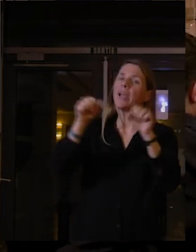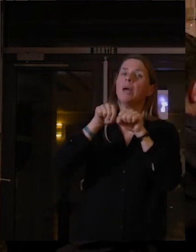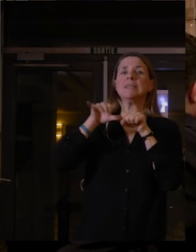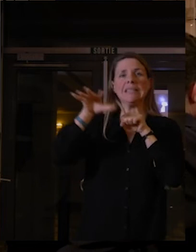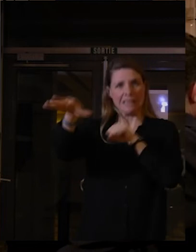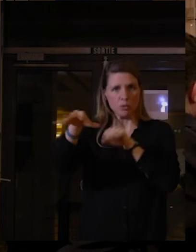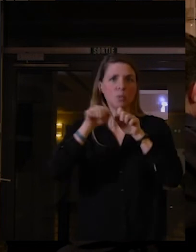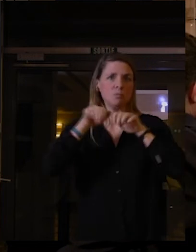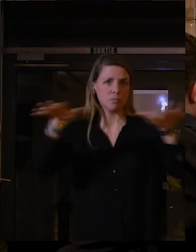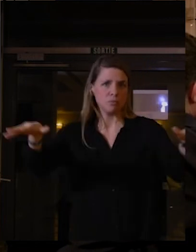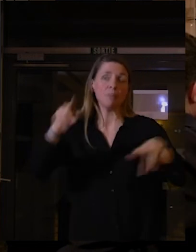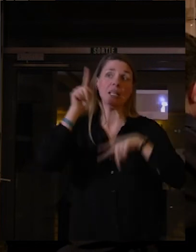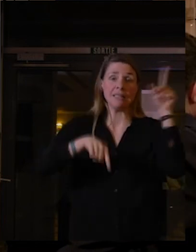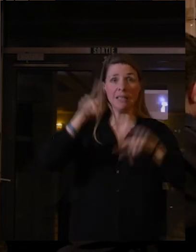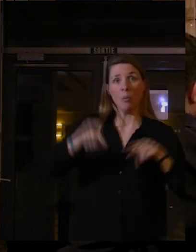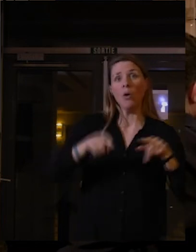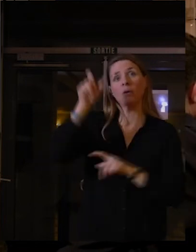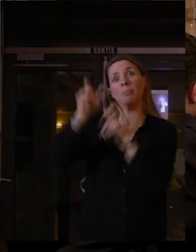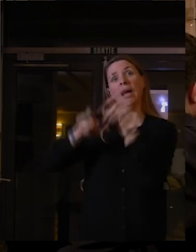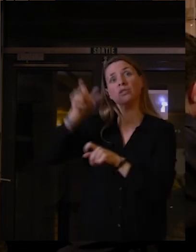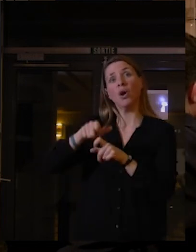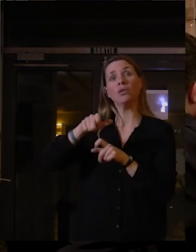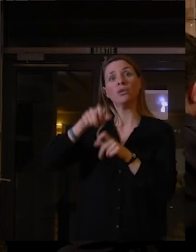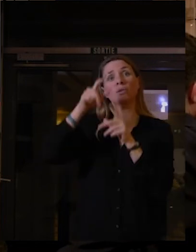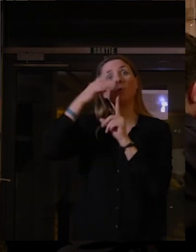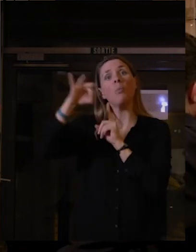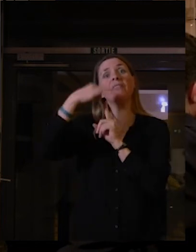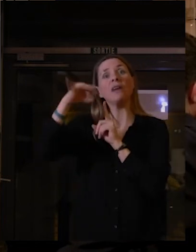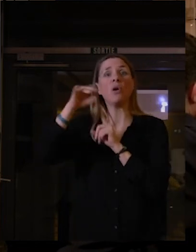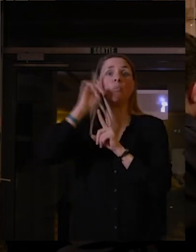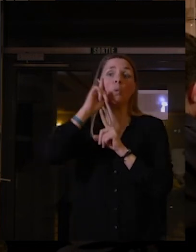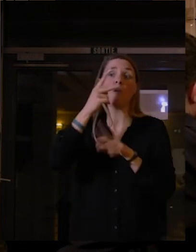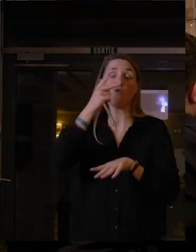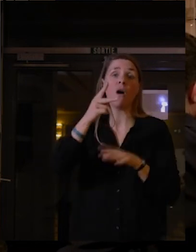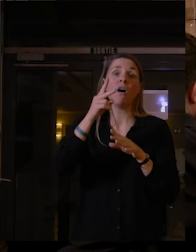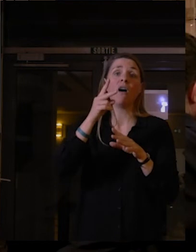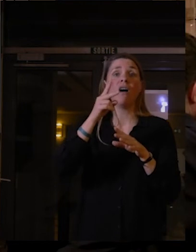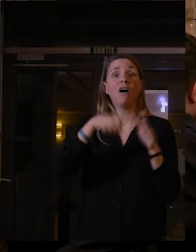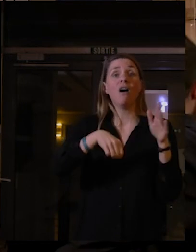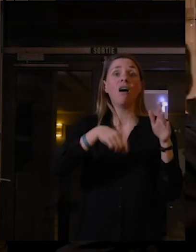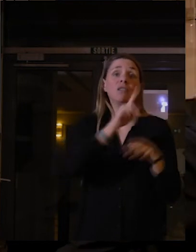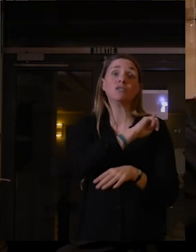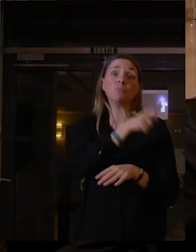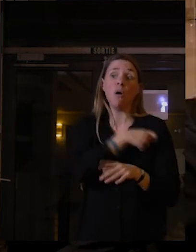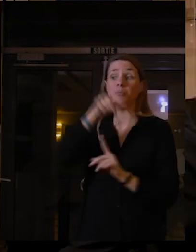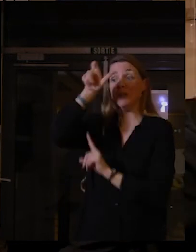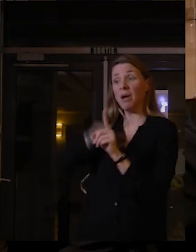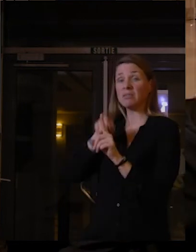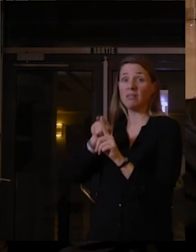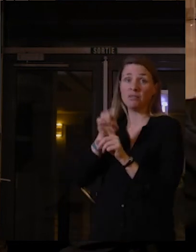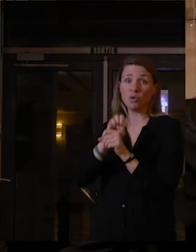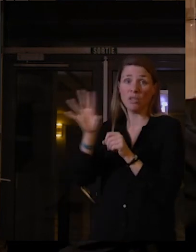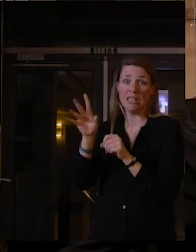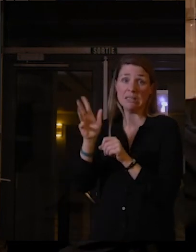médiatisation, après ça dépend aussi des commentateurs, parce que quand je vois certains sports avec les commentateurs qui en découlent, c'est un peu